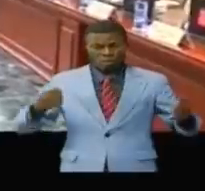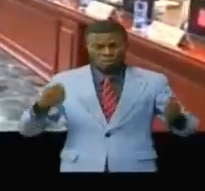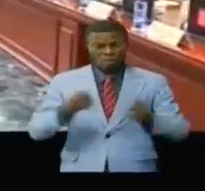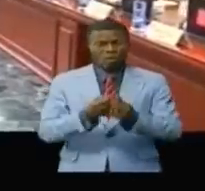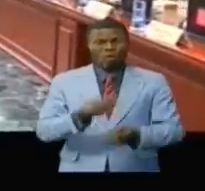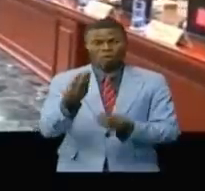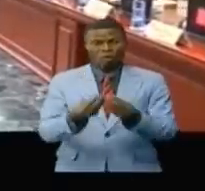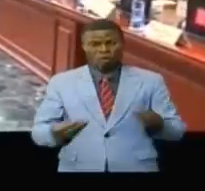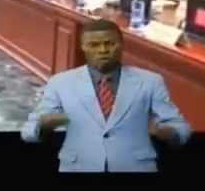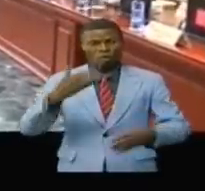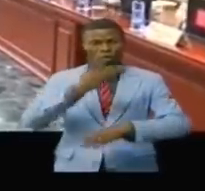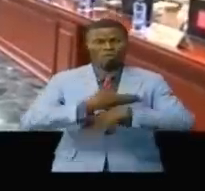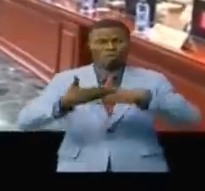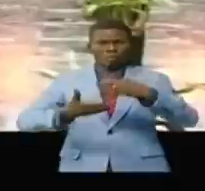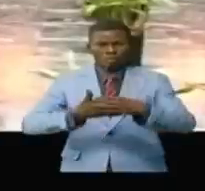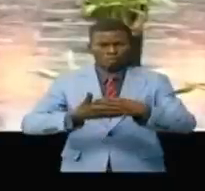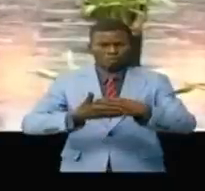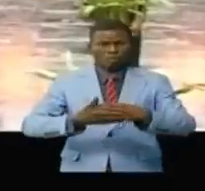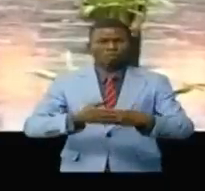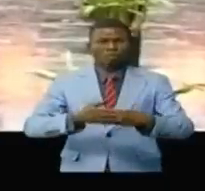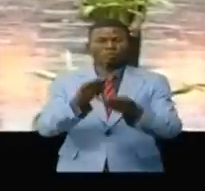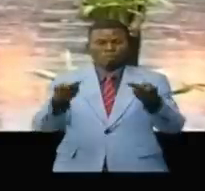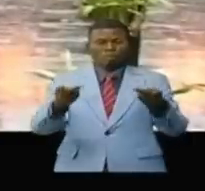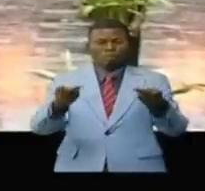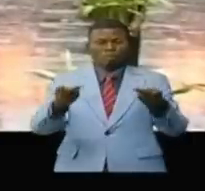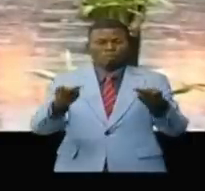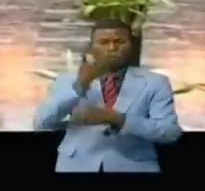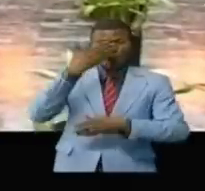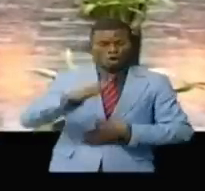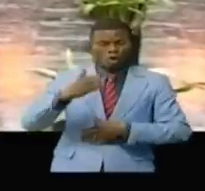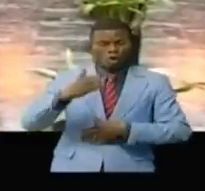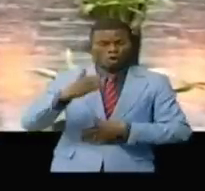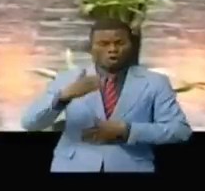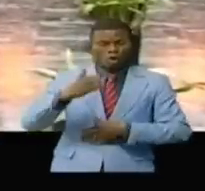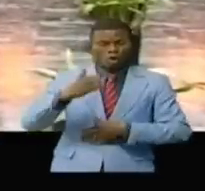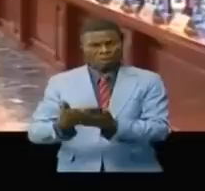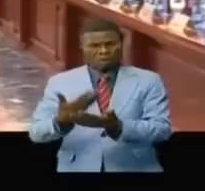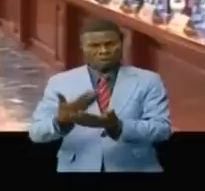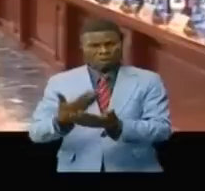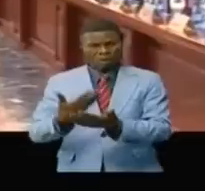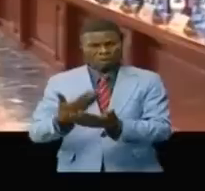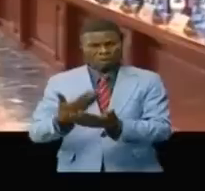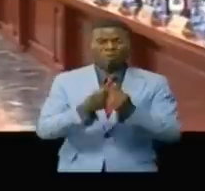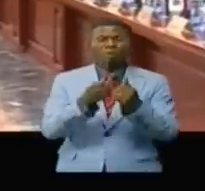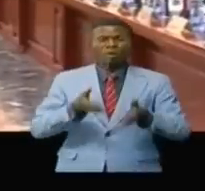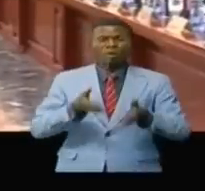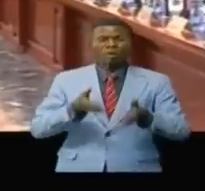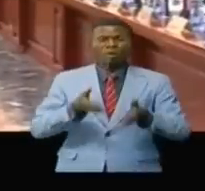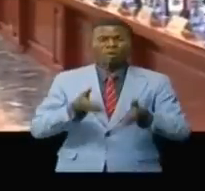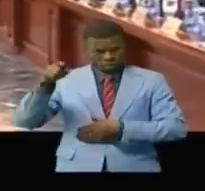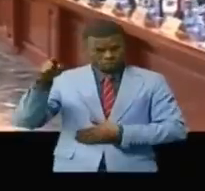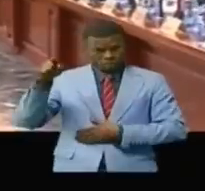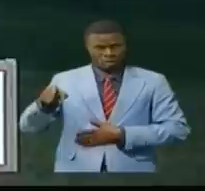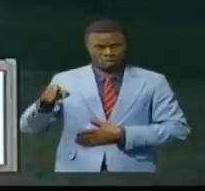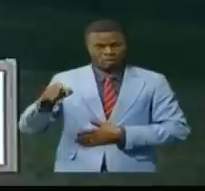panne, la construction d'aires de repos, des centres de santé de premier secours aux abords des routes